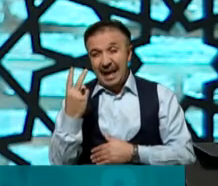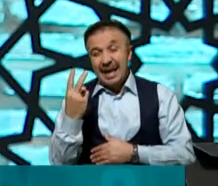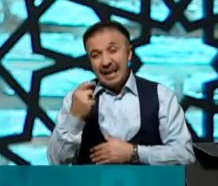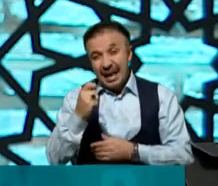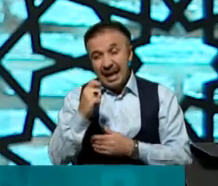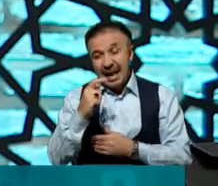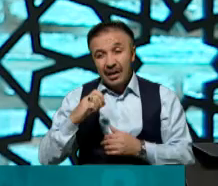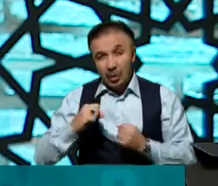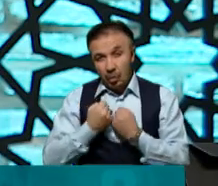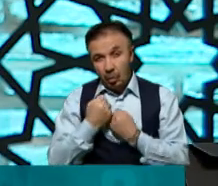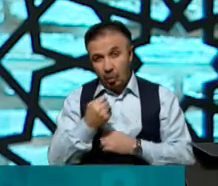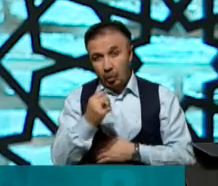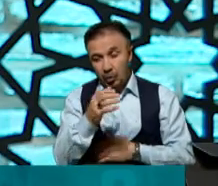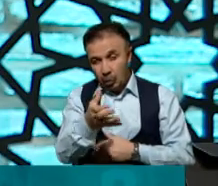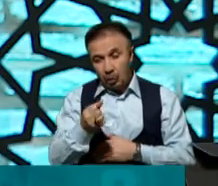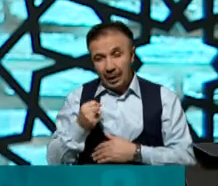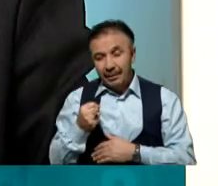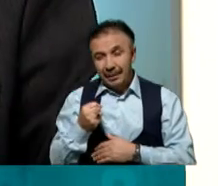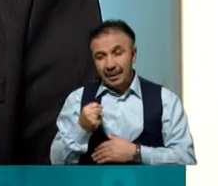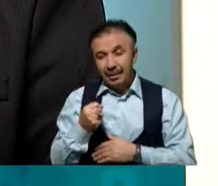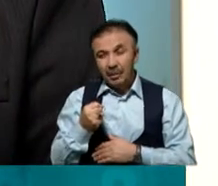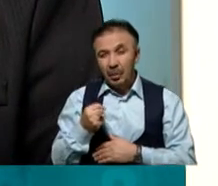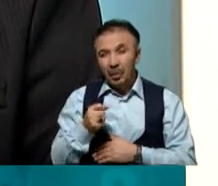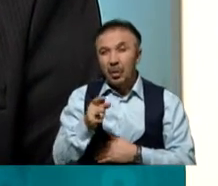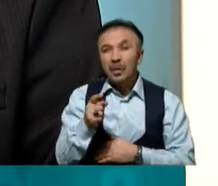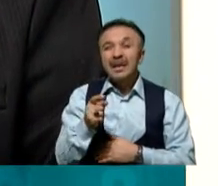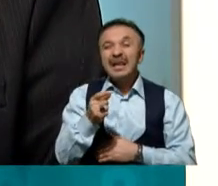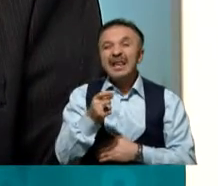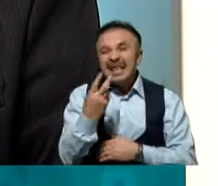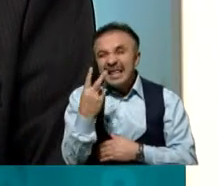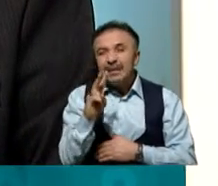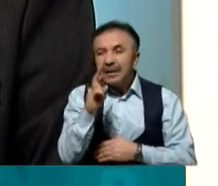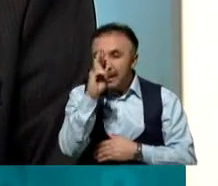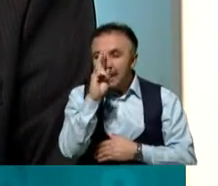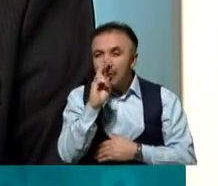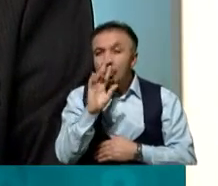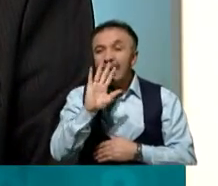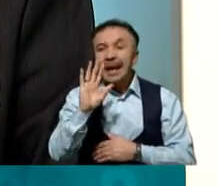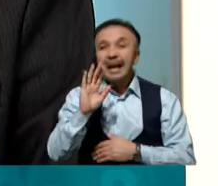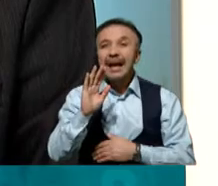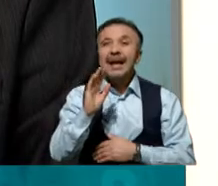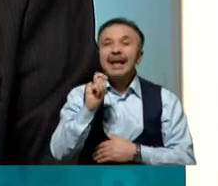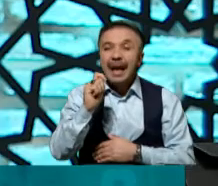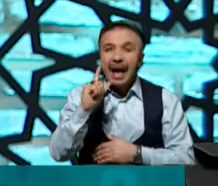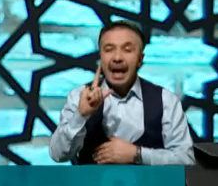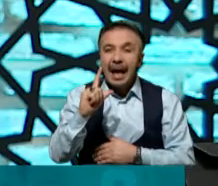üzerine kredi faizi yüklendiği için 2250 liraya alıyor. Dolayısıyla